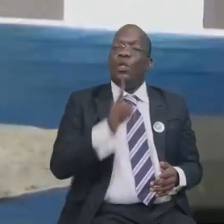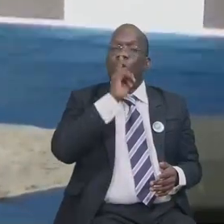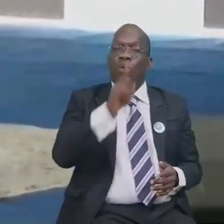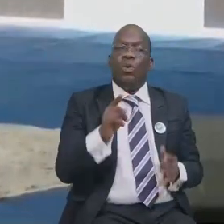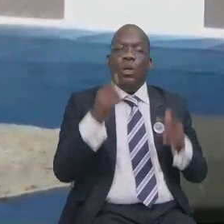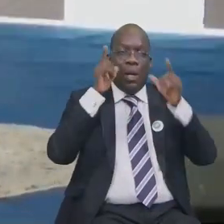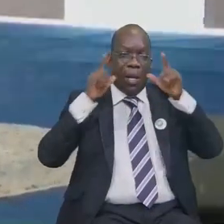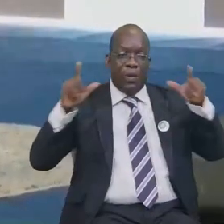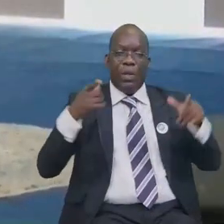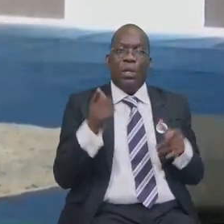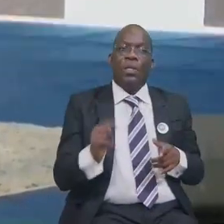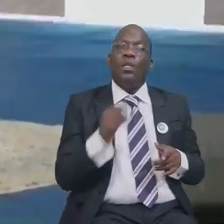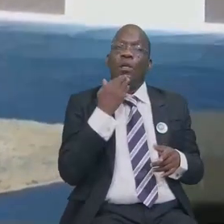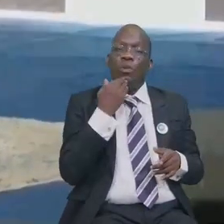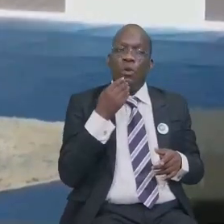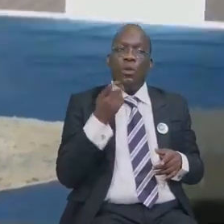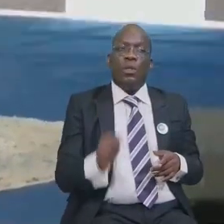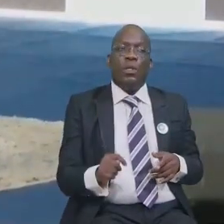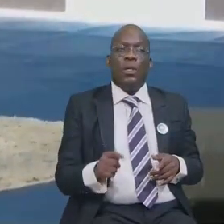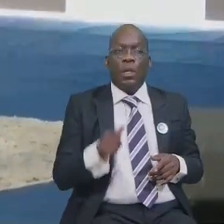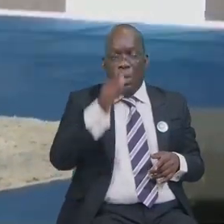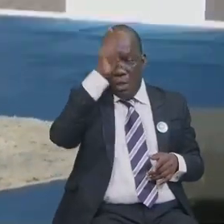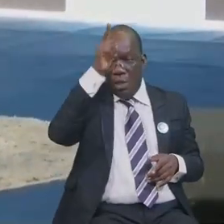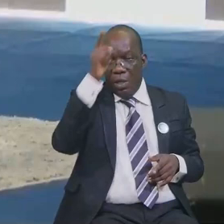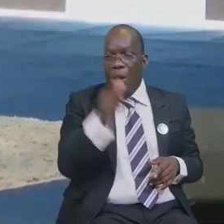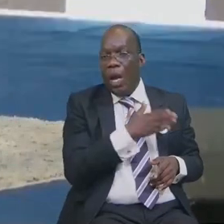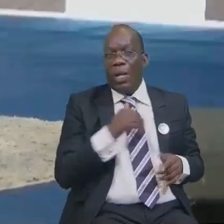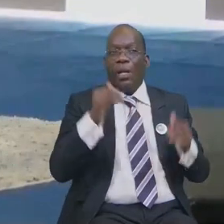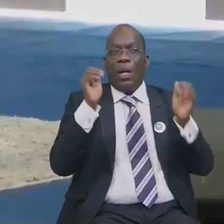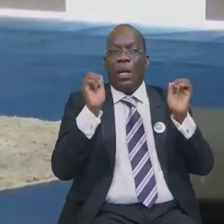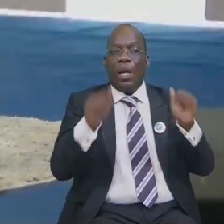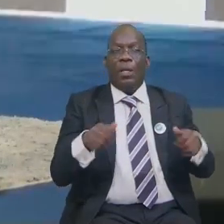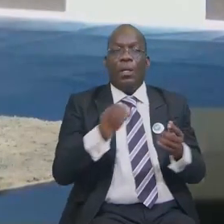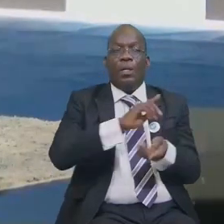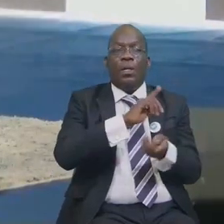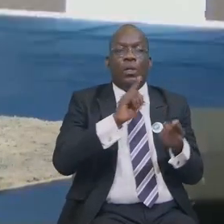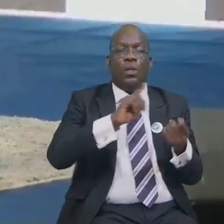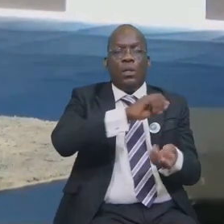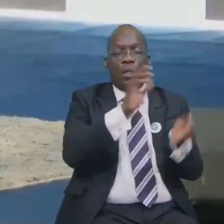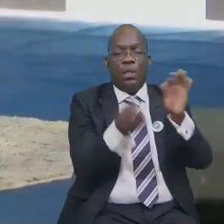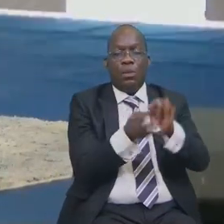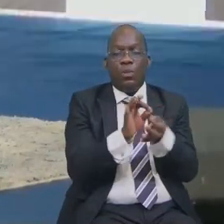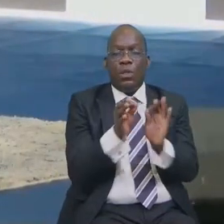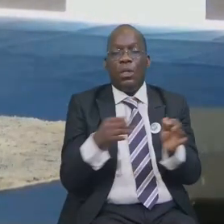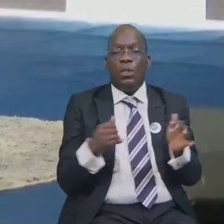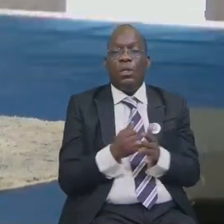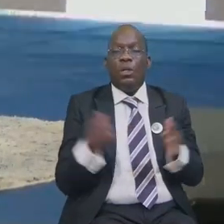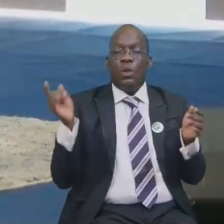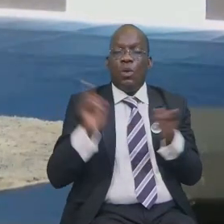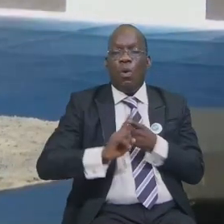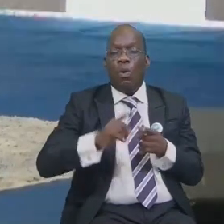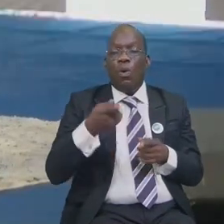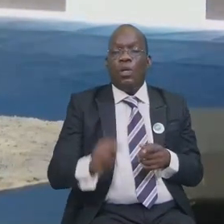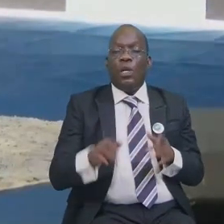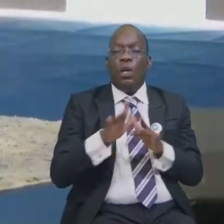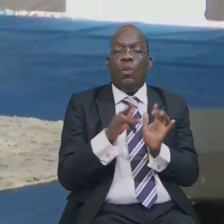Hébreu, grec, les langues anciennes, et ils ont pu traduire la langue originale aux